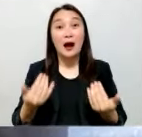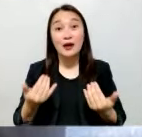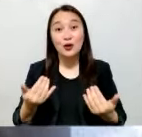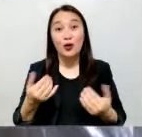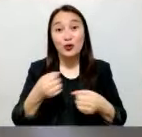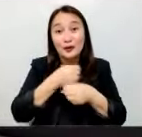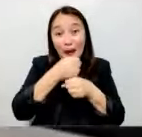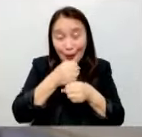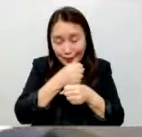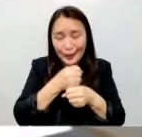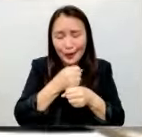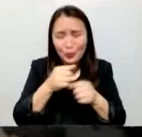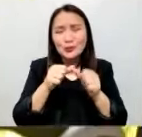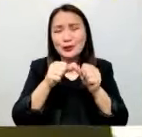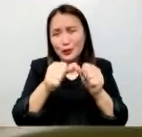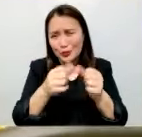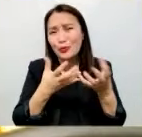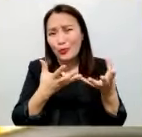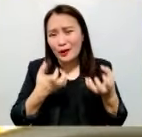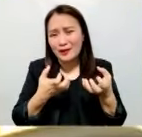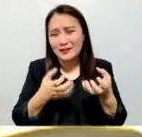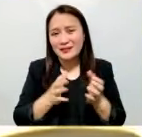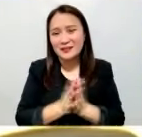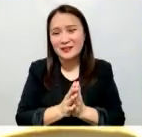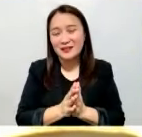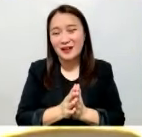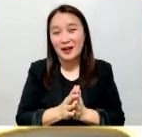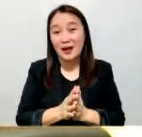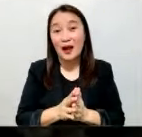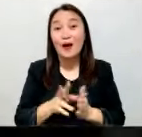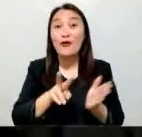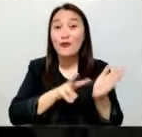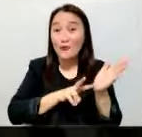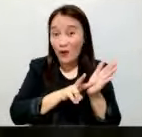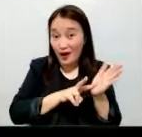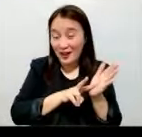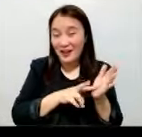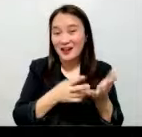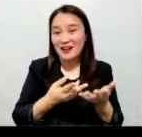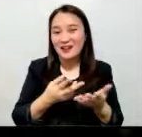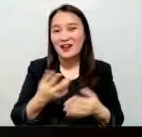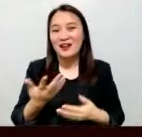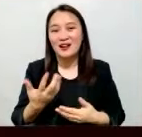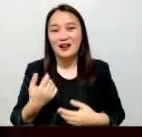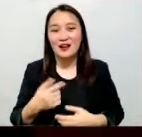kanilang init. Niyakap ni Violet mula sa pagkabata na siya ay kabilang sa